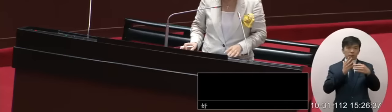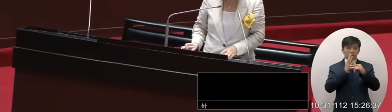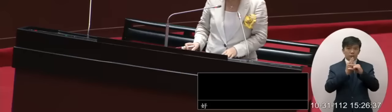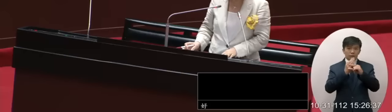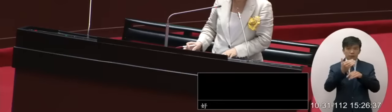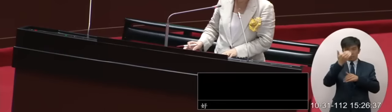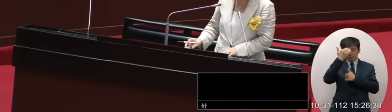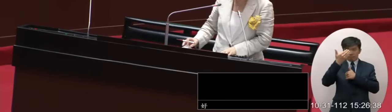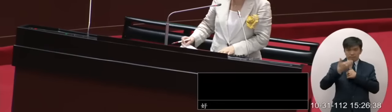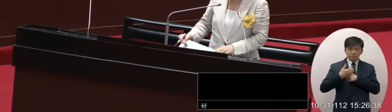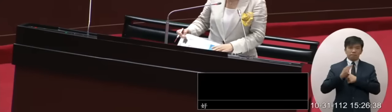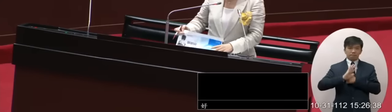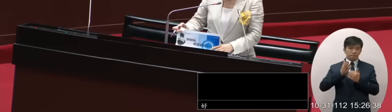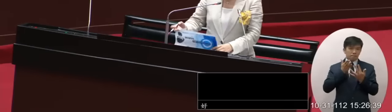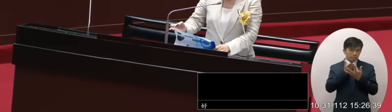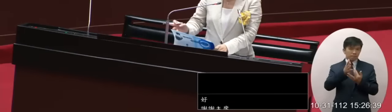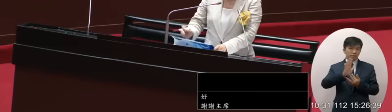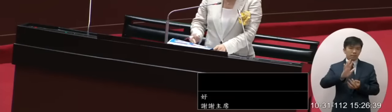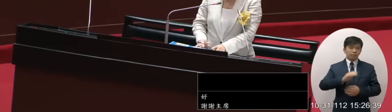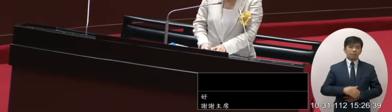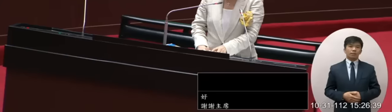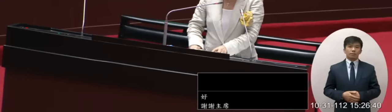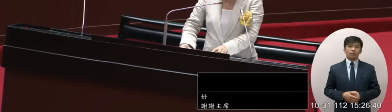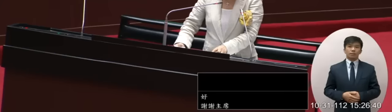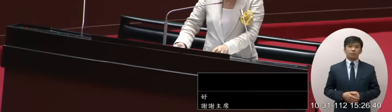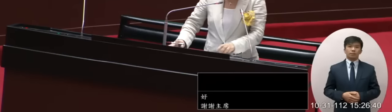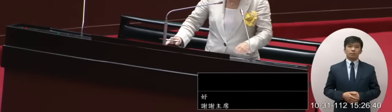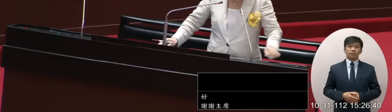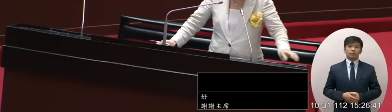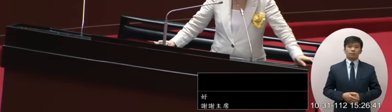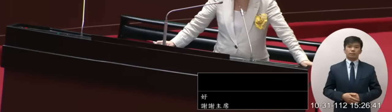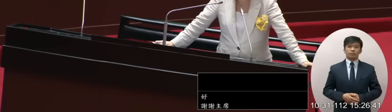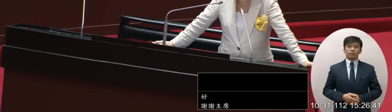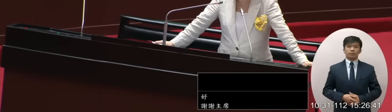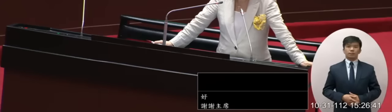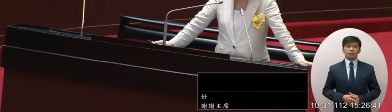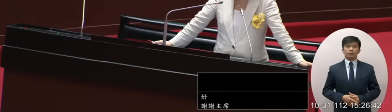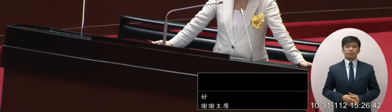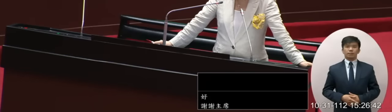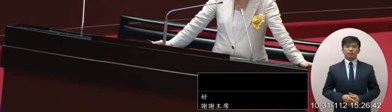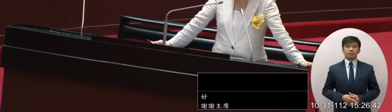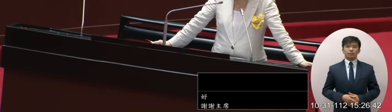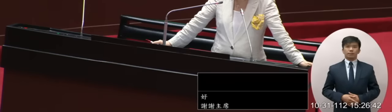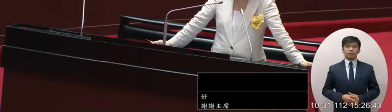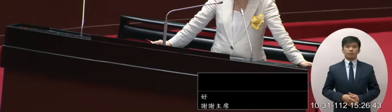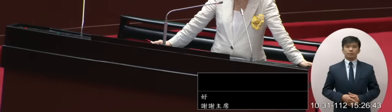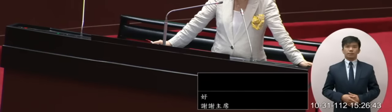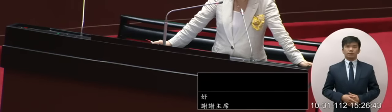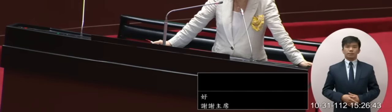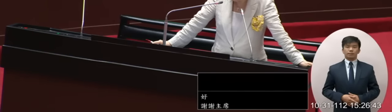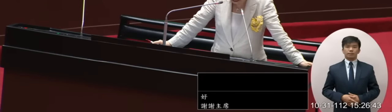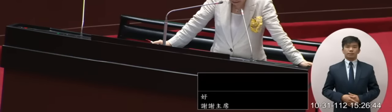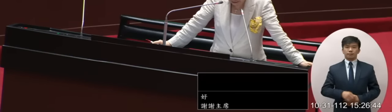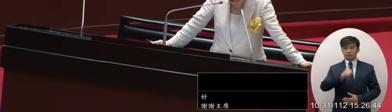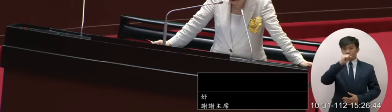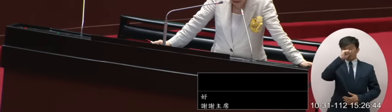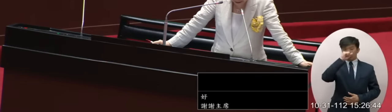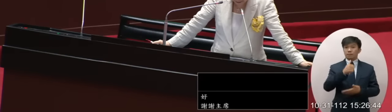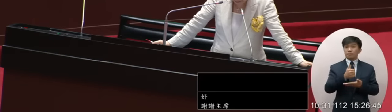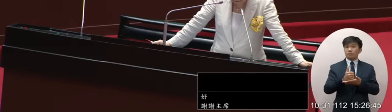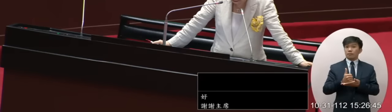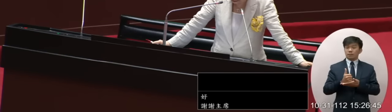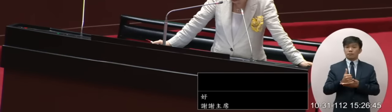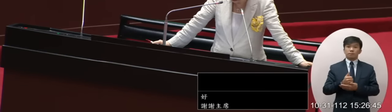请待会官员上台的时候，如果立委没有请你回答，你就不要讲话。好，来。 好，我们请